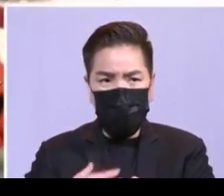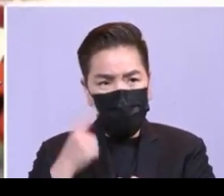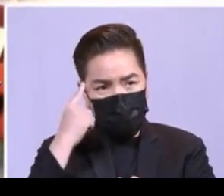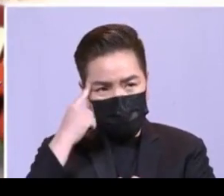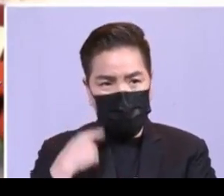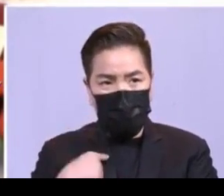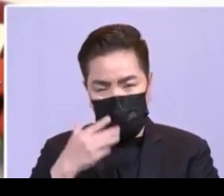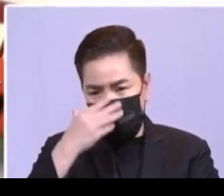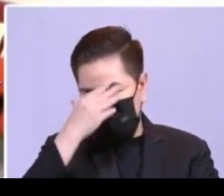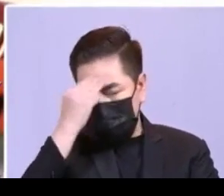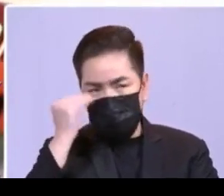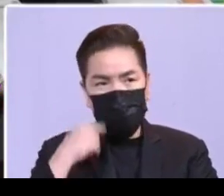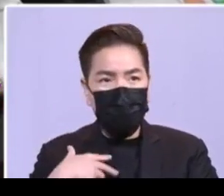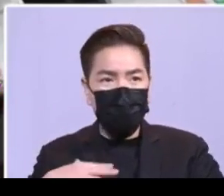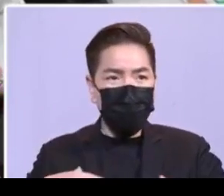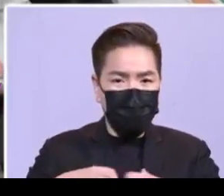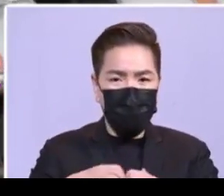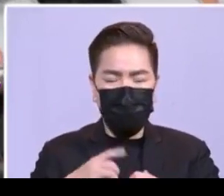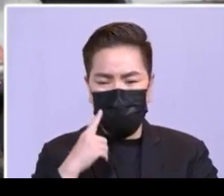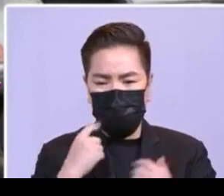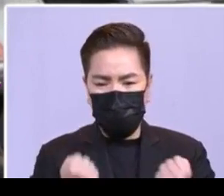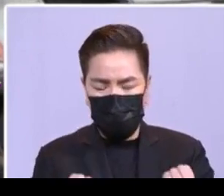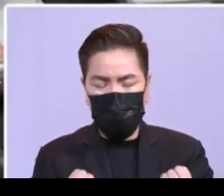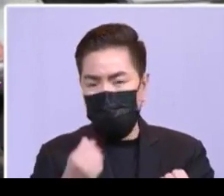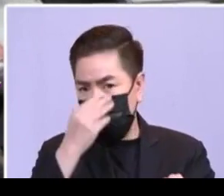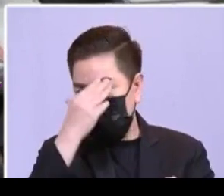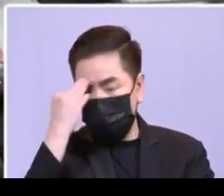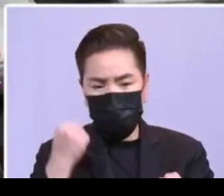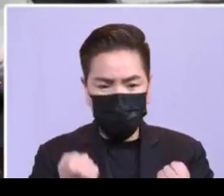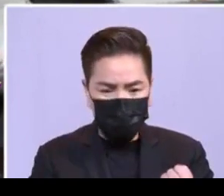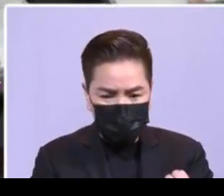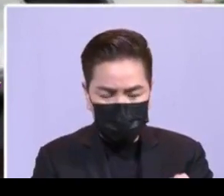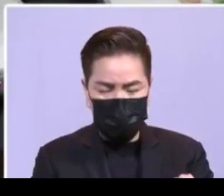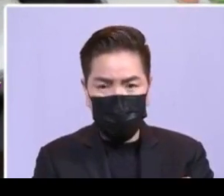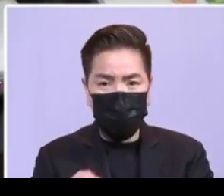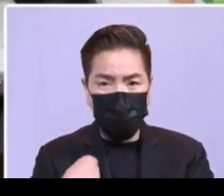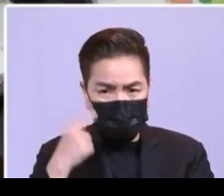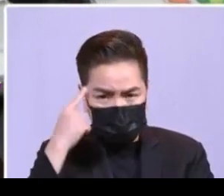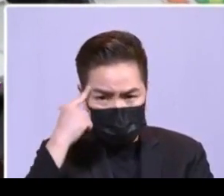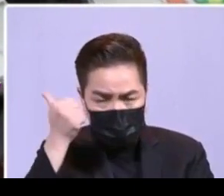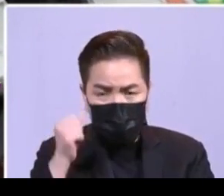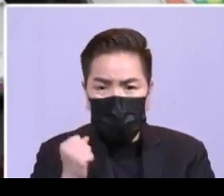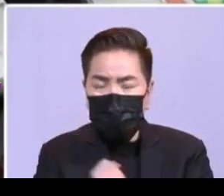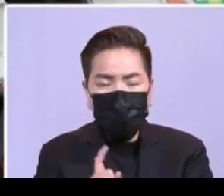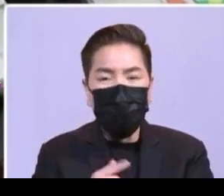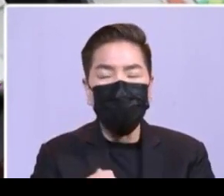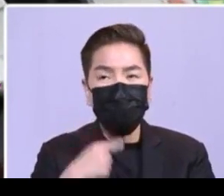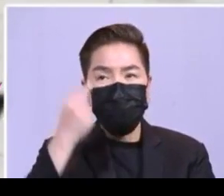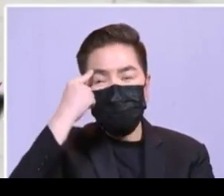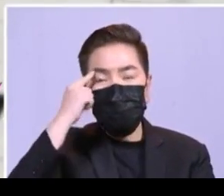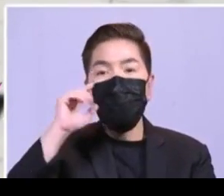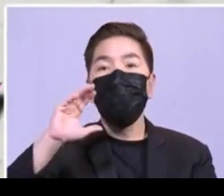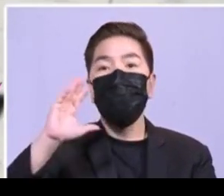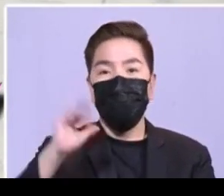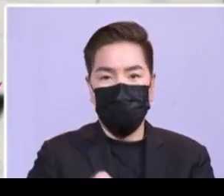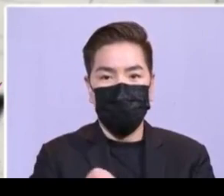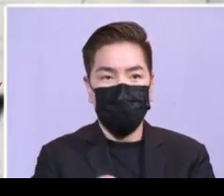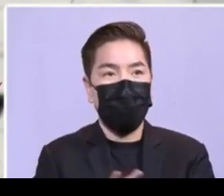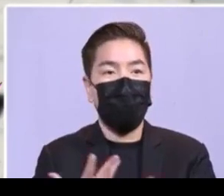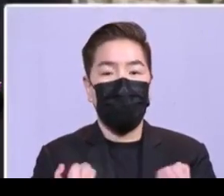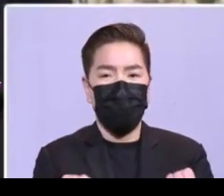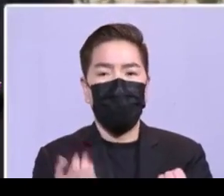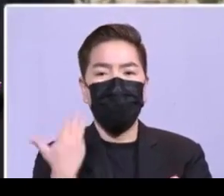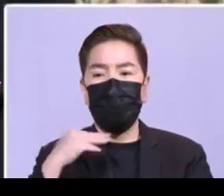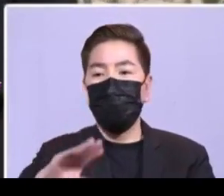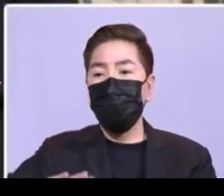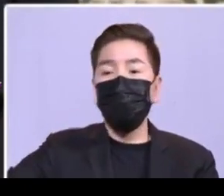ให้เพิ่มสติสตาในการที่จะขับรถขับราทุกครั้งที่อยู่หลังพวงมาลัยก็เลยออกไอเดียครับนี่ฮะเอารถ